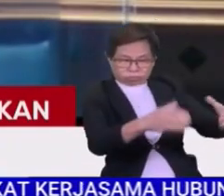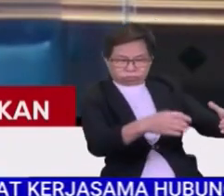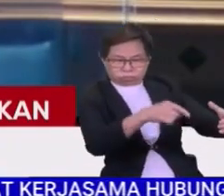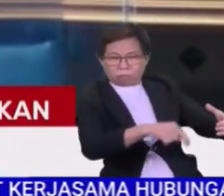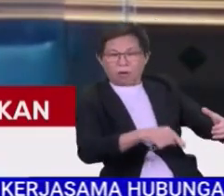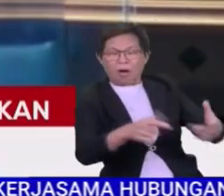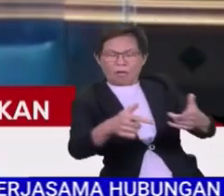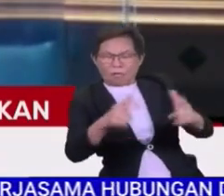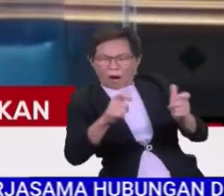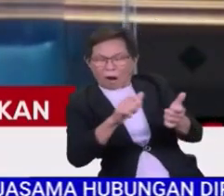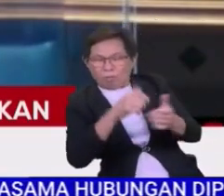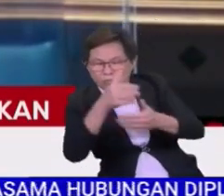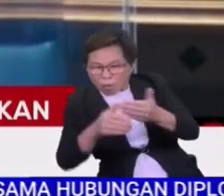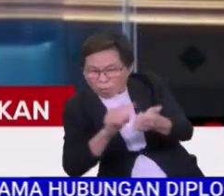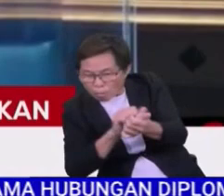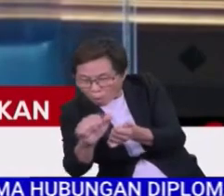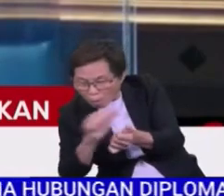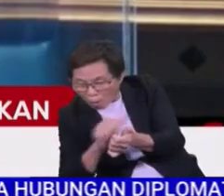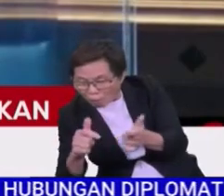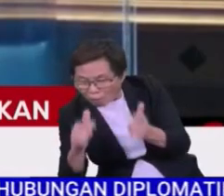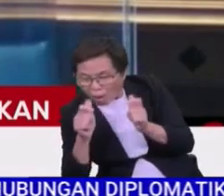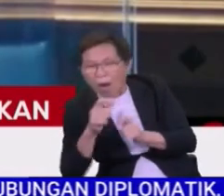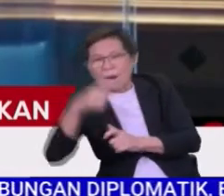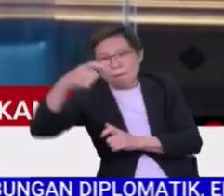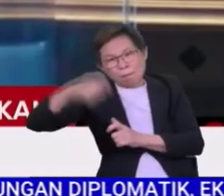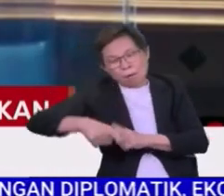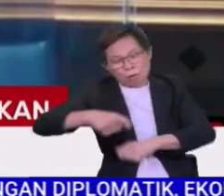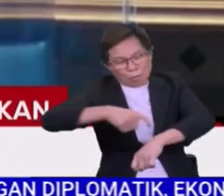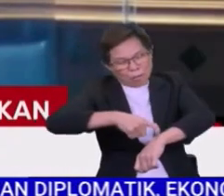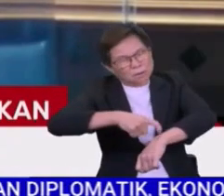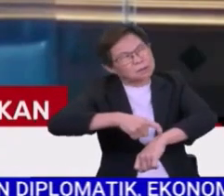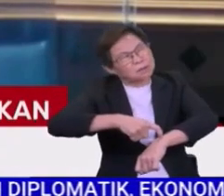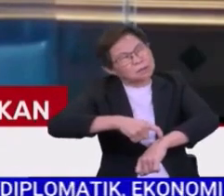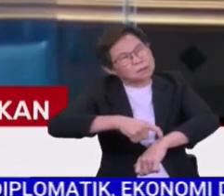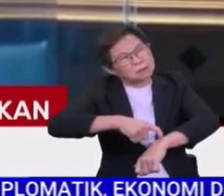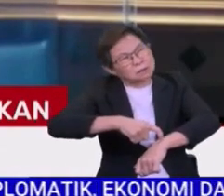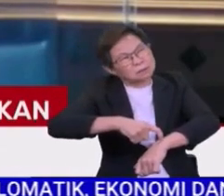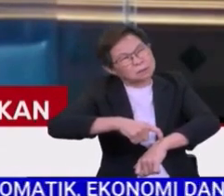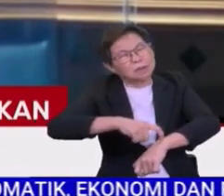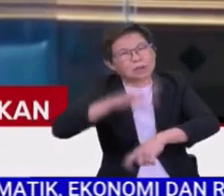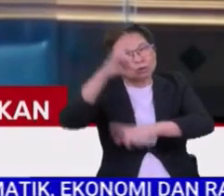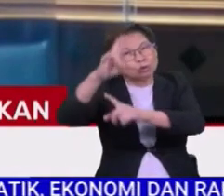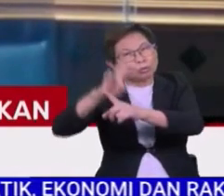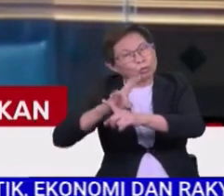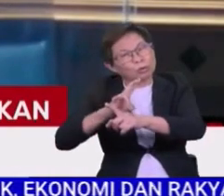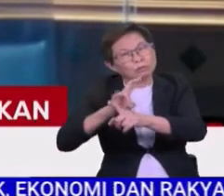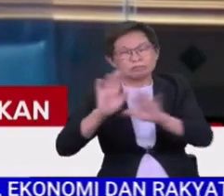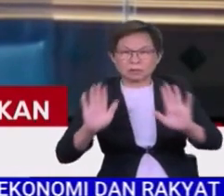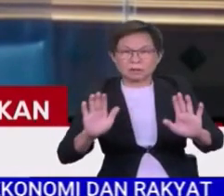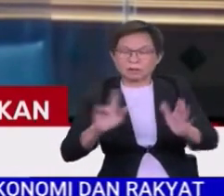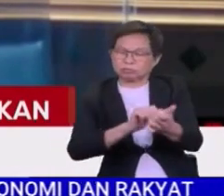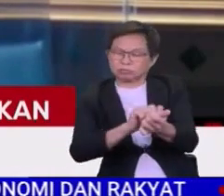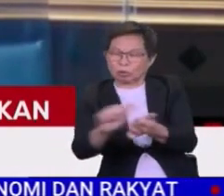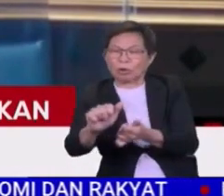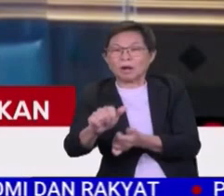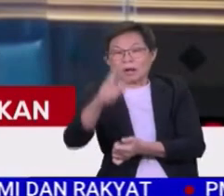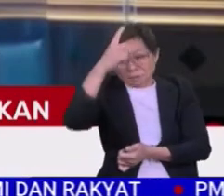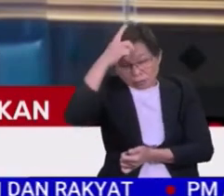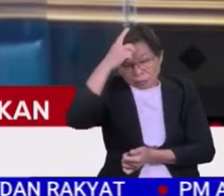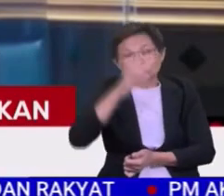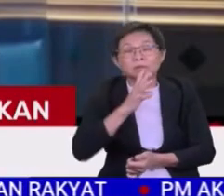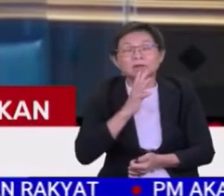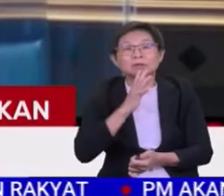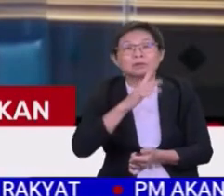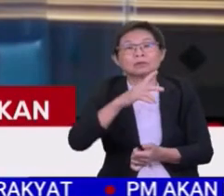proses kelulusan yang diperlukan dalam masa 7 bulan sahaja dat joakim berkata